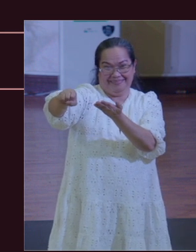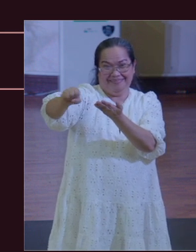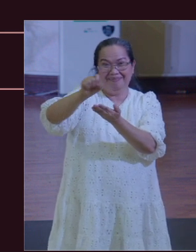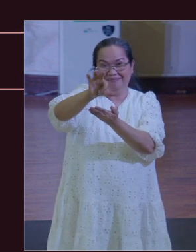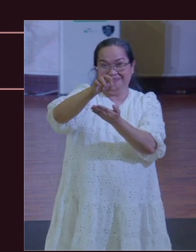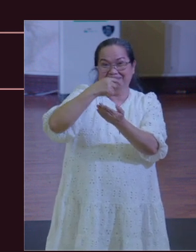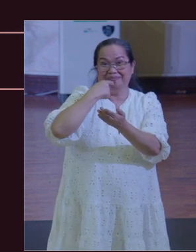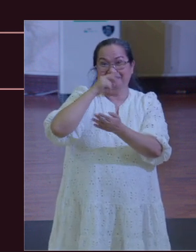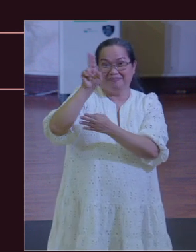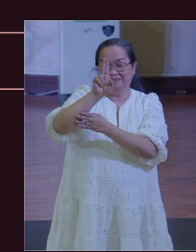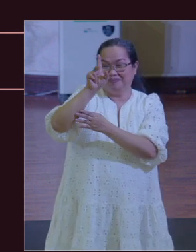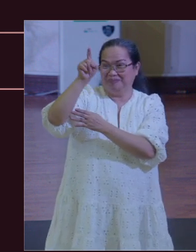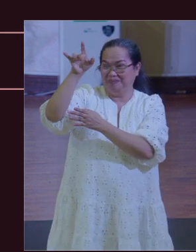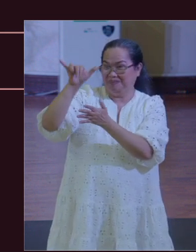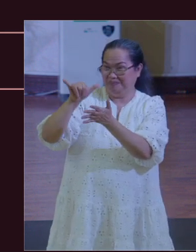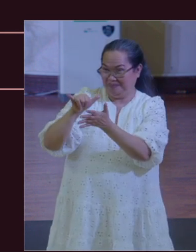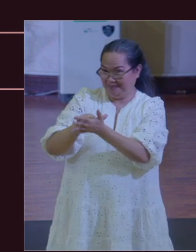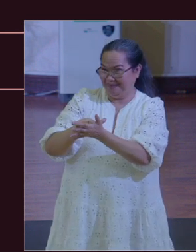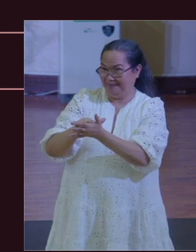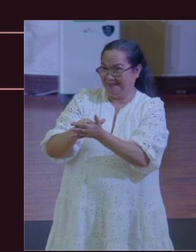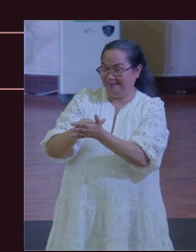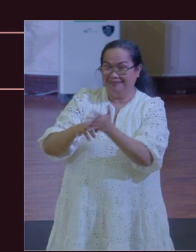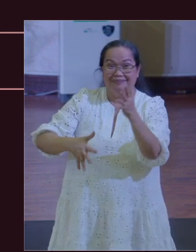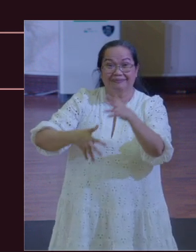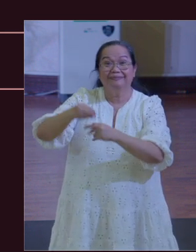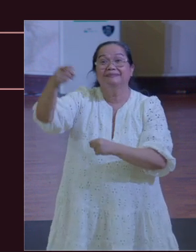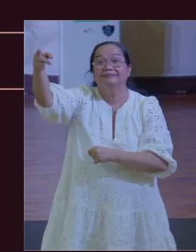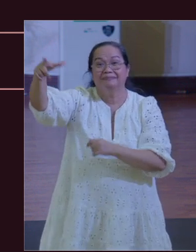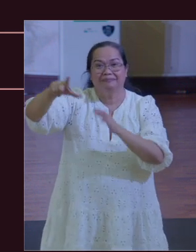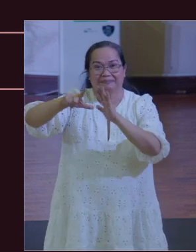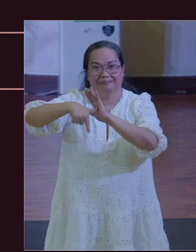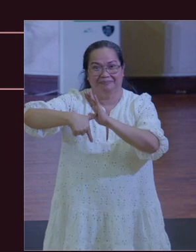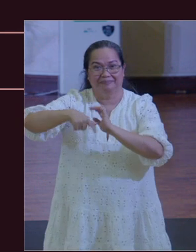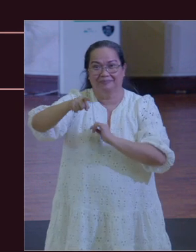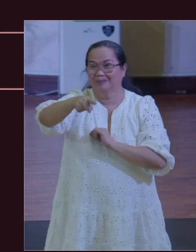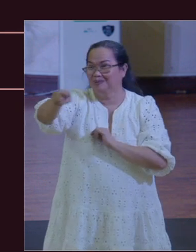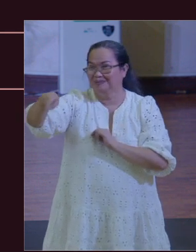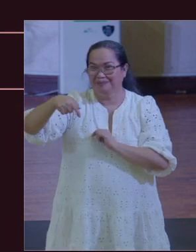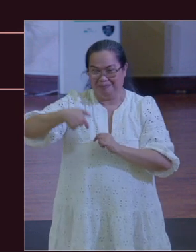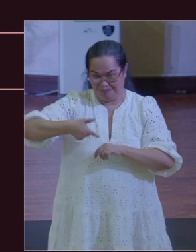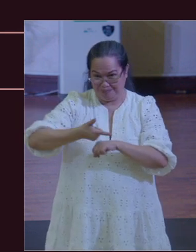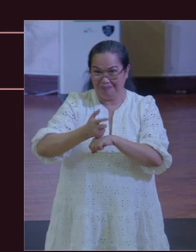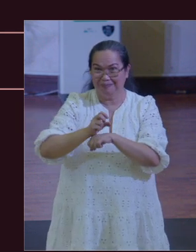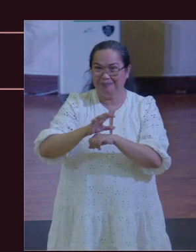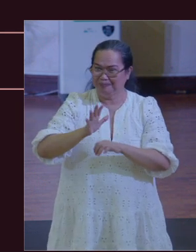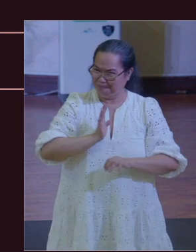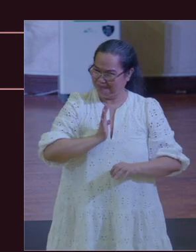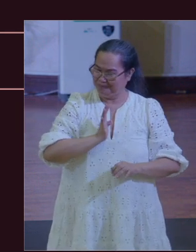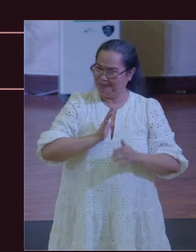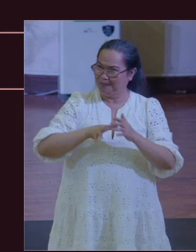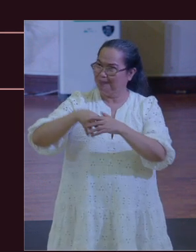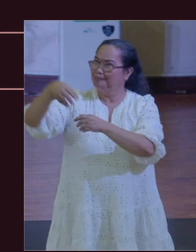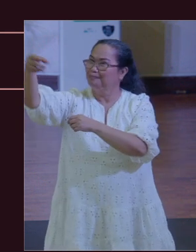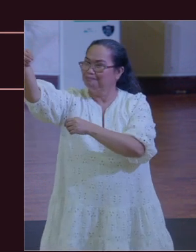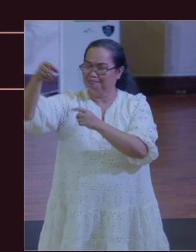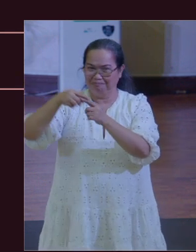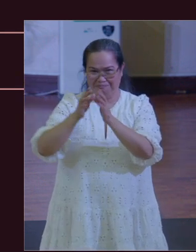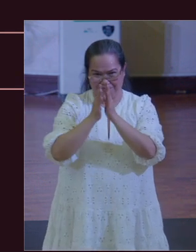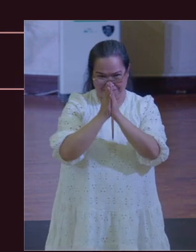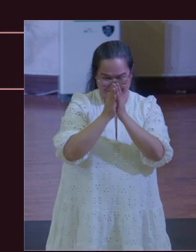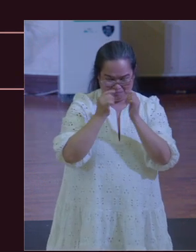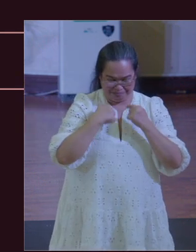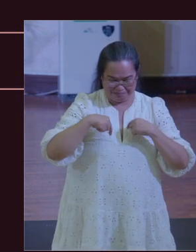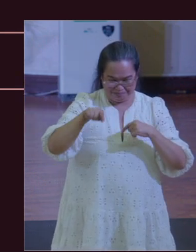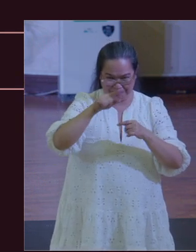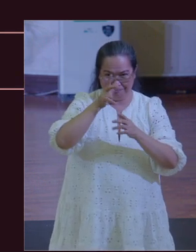continuous throughout life. Di ba? Paglabas mo mamaya, okay yung sabi ni pastor, pray tayo bago tayo umalis